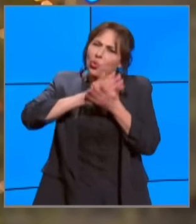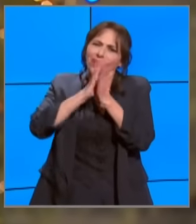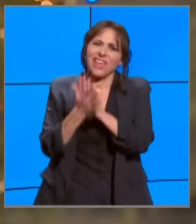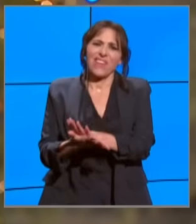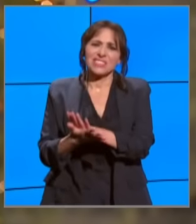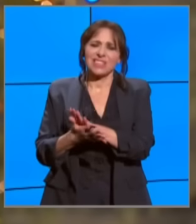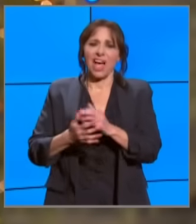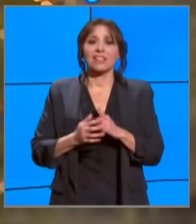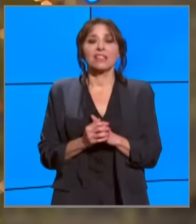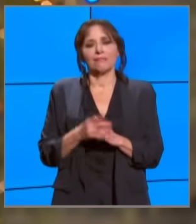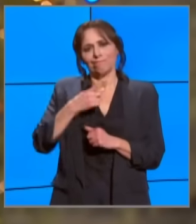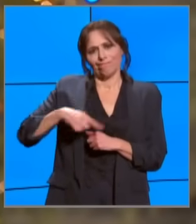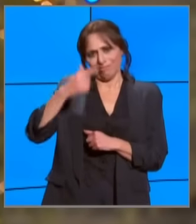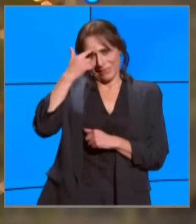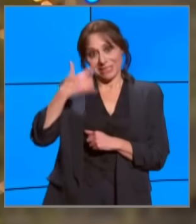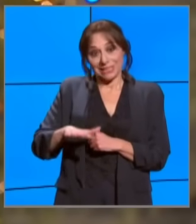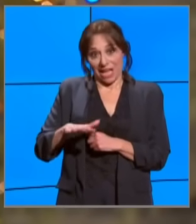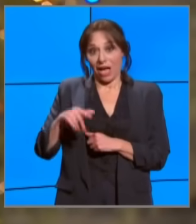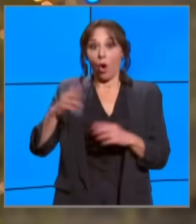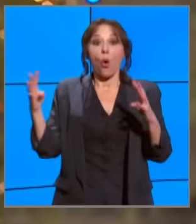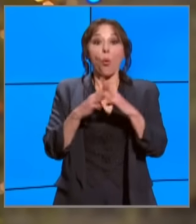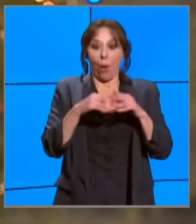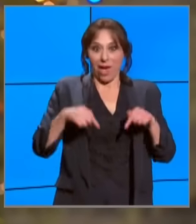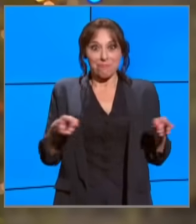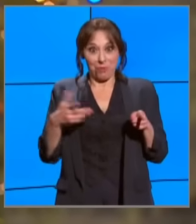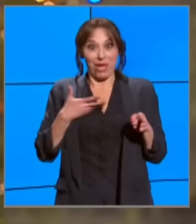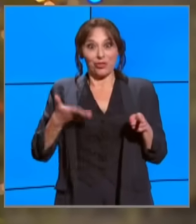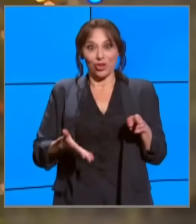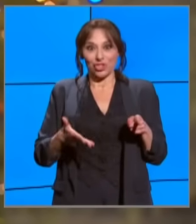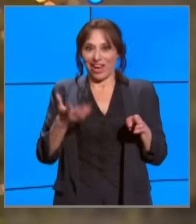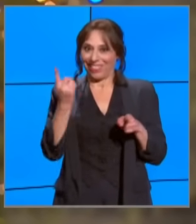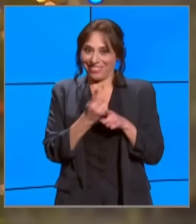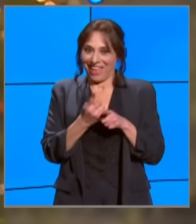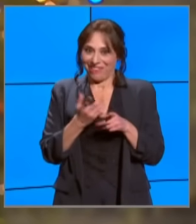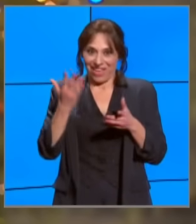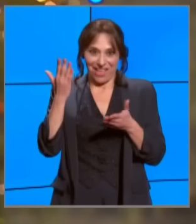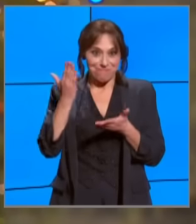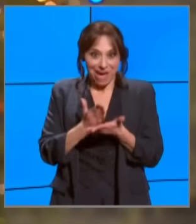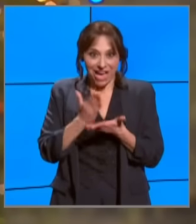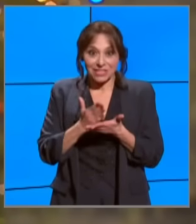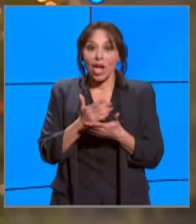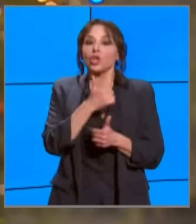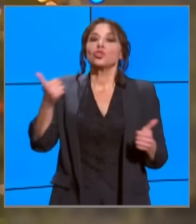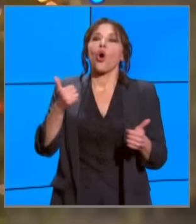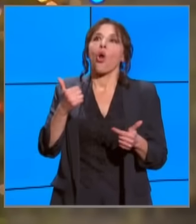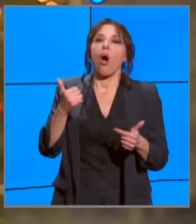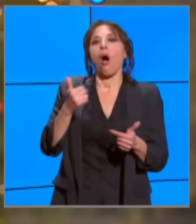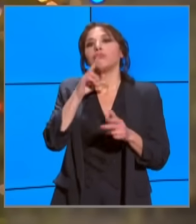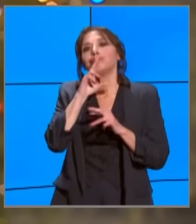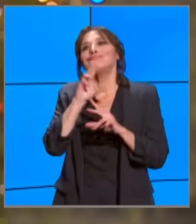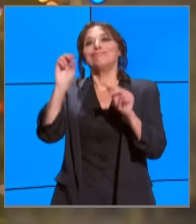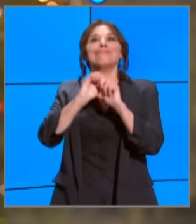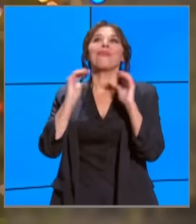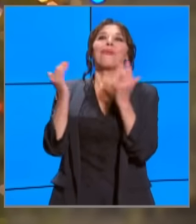dell'umanità sappiamo che perre fine alle Guerre in corso non basta invocare la pace occorre che venga